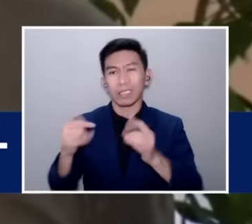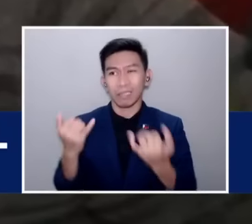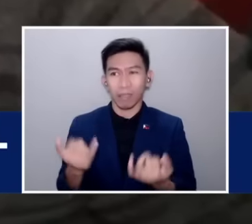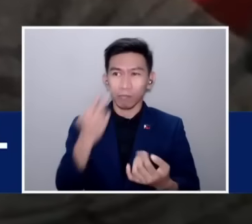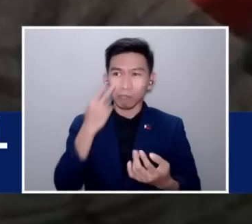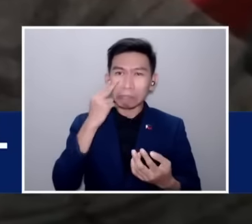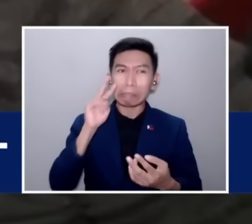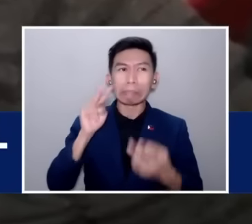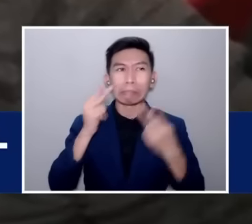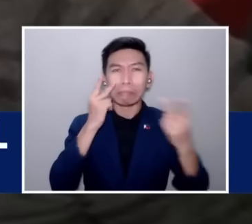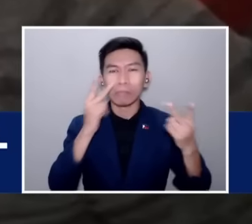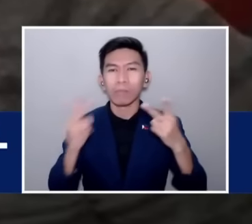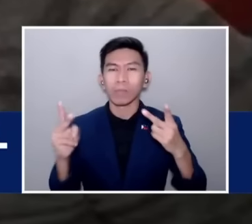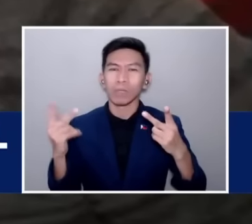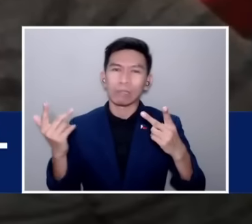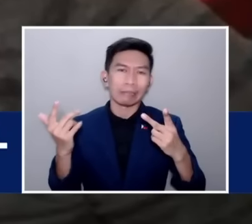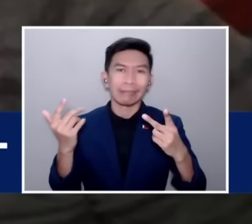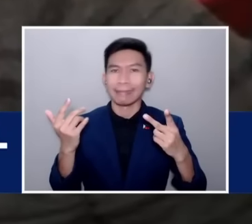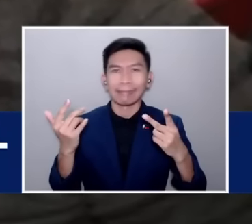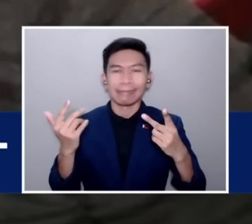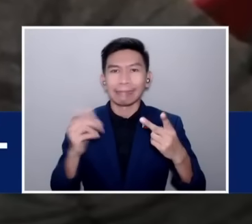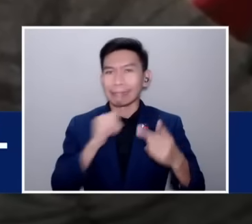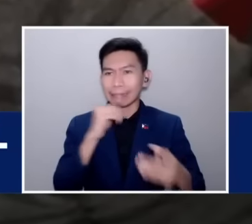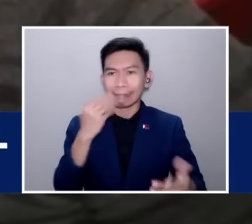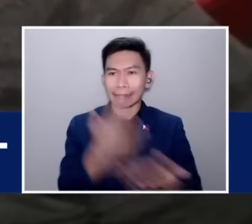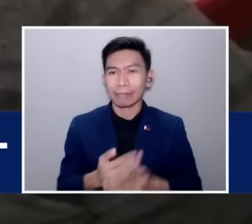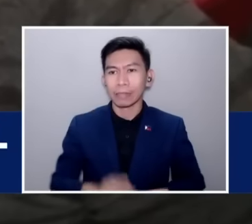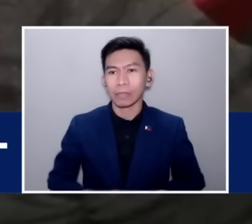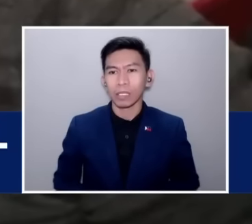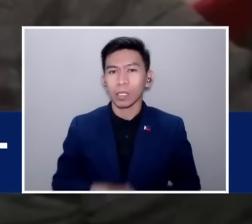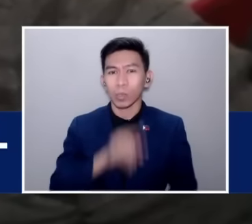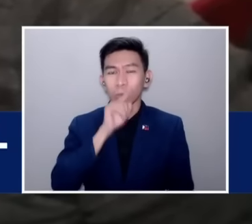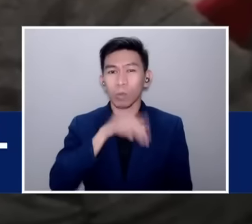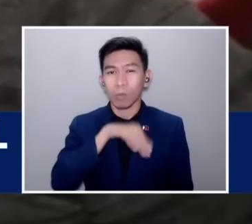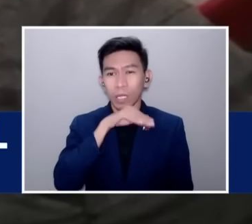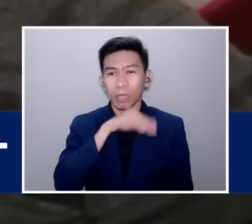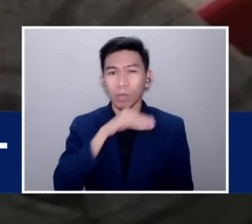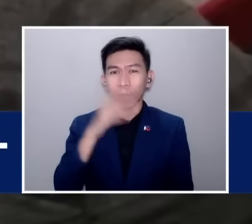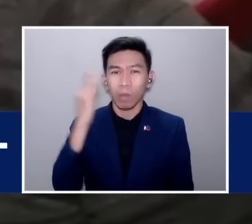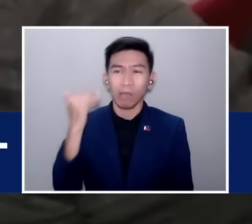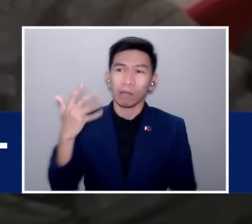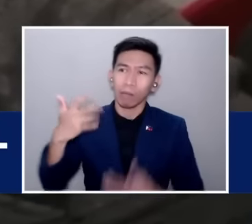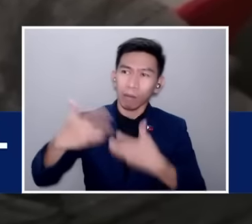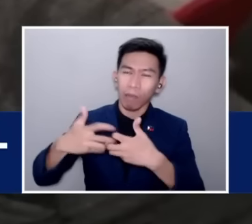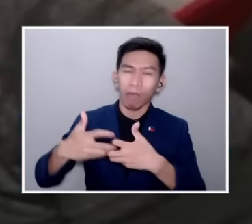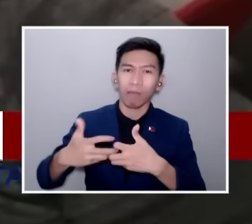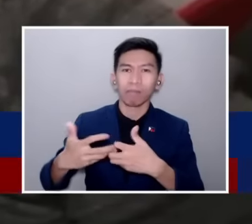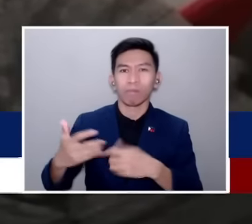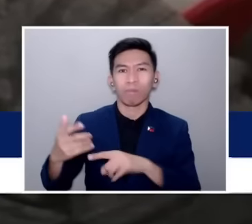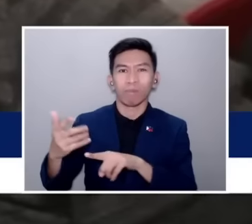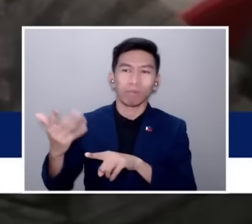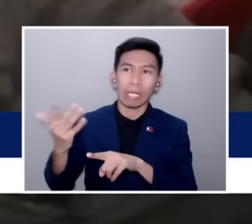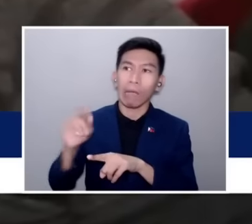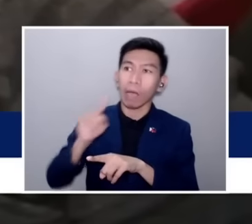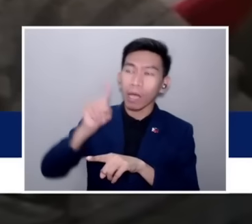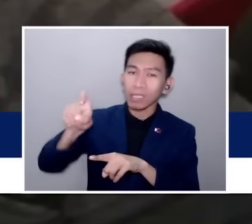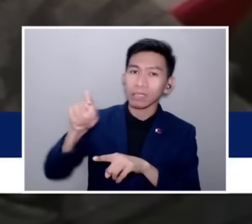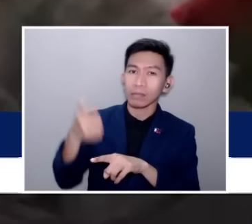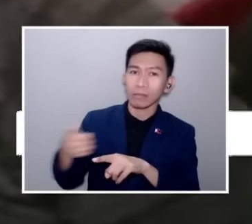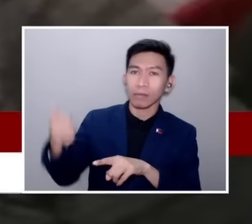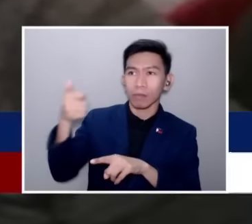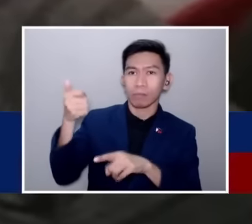atin. Nakakapagod at saka nakakainis dahil nakahang. Pag tinanong mo yung chairman, hindi